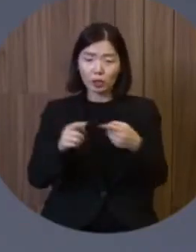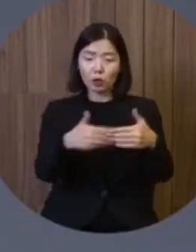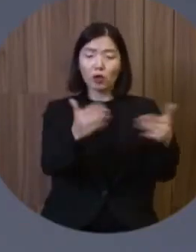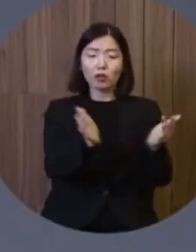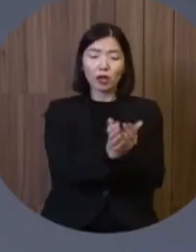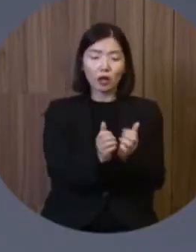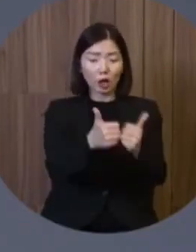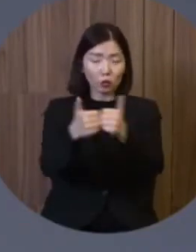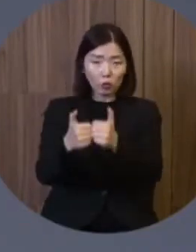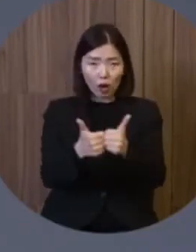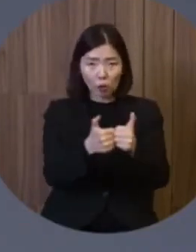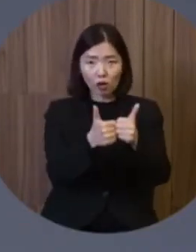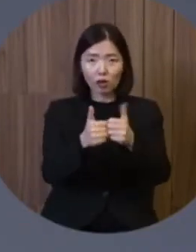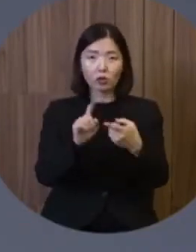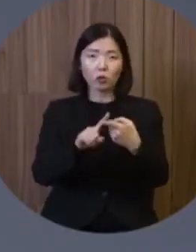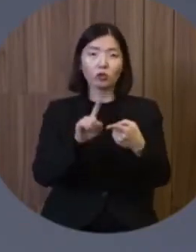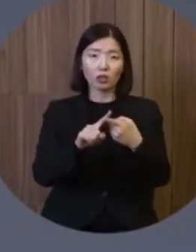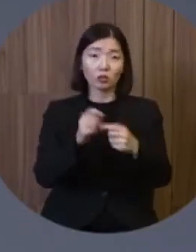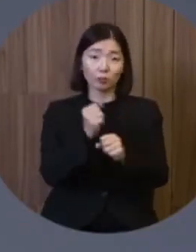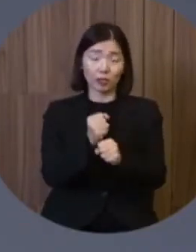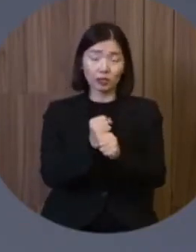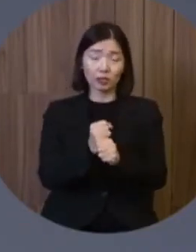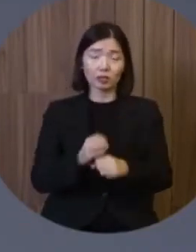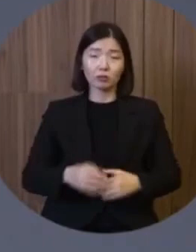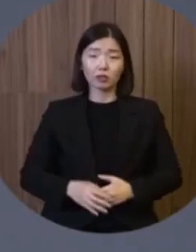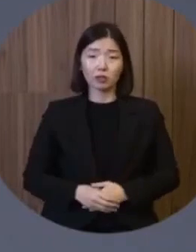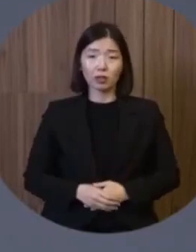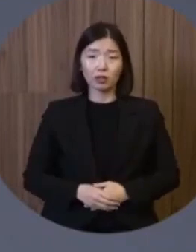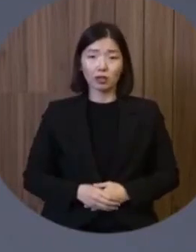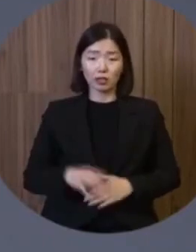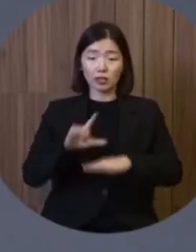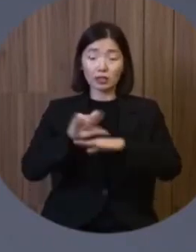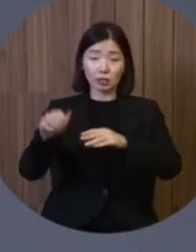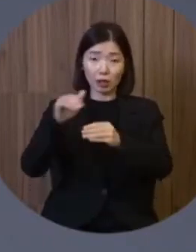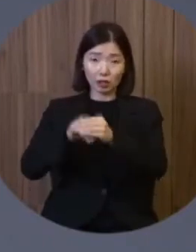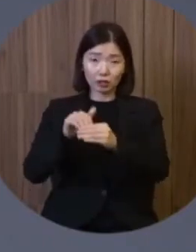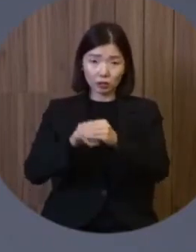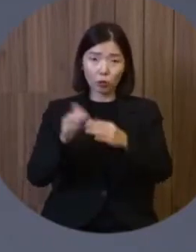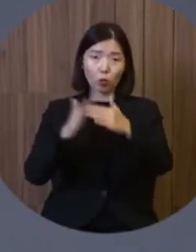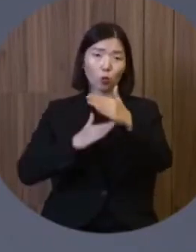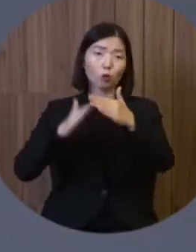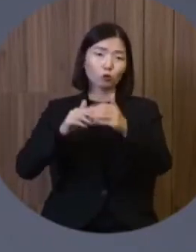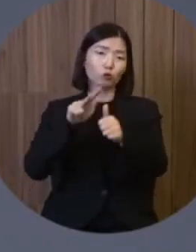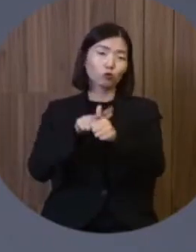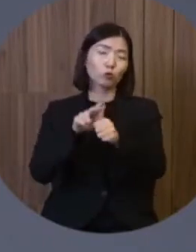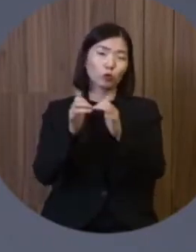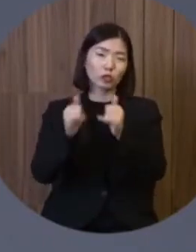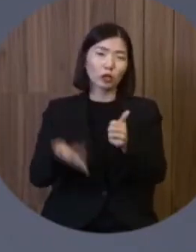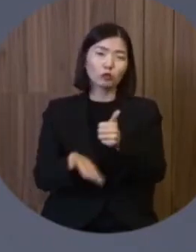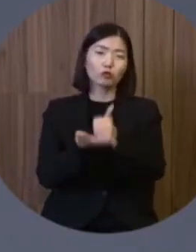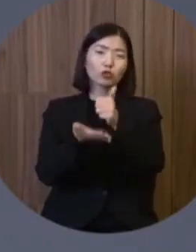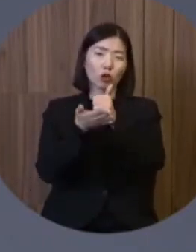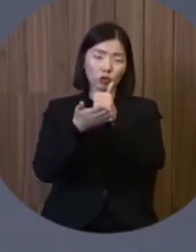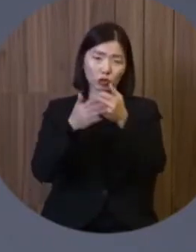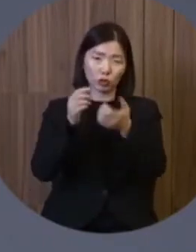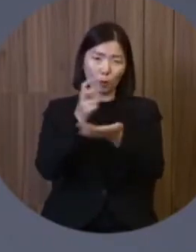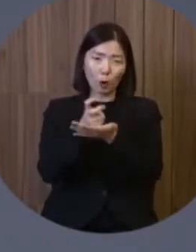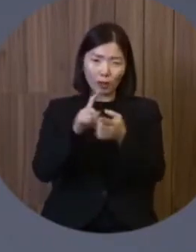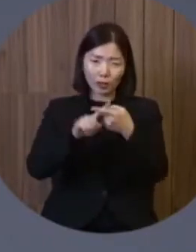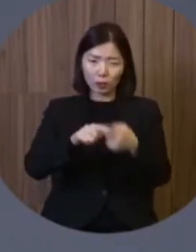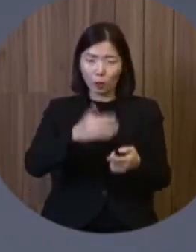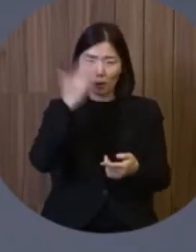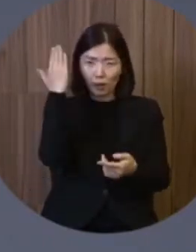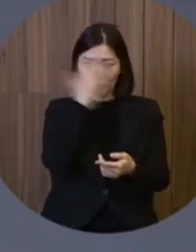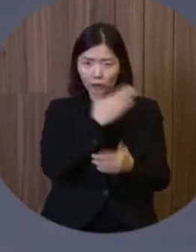협의해 결정하는 시스템을 만들겠습니다. 지방선거 공직 후보자 추천 제도를 더